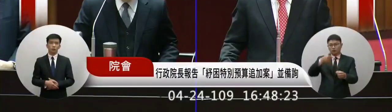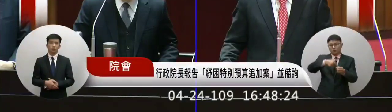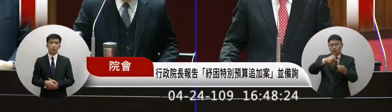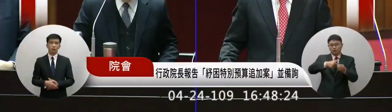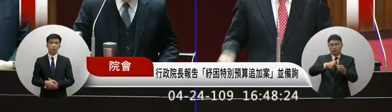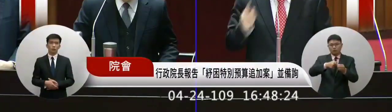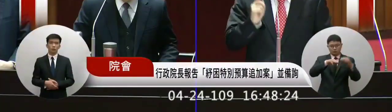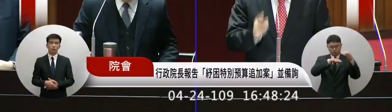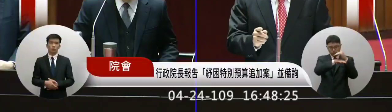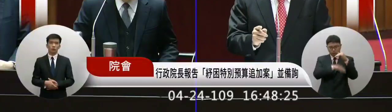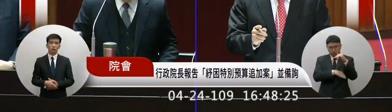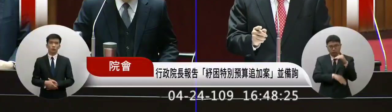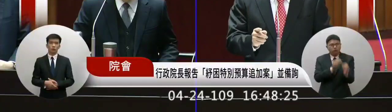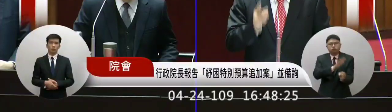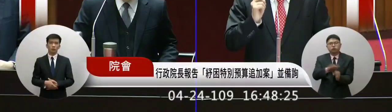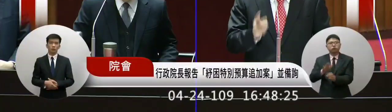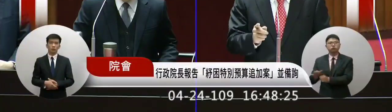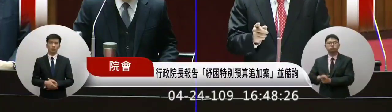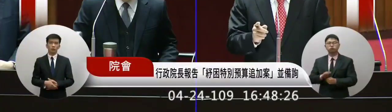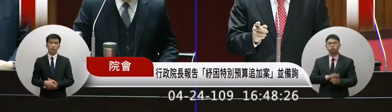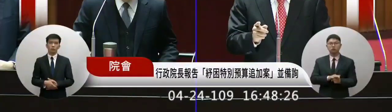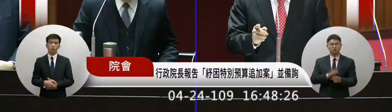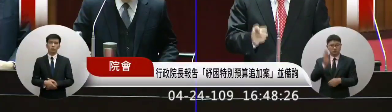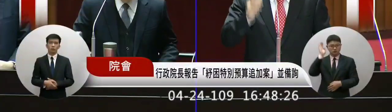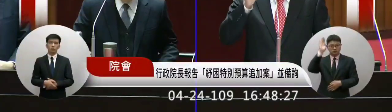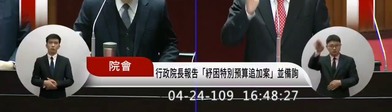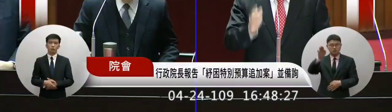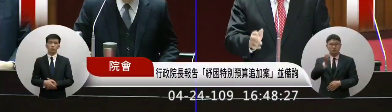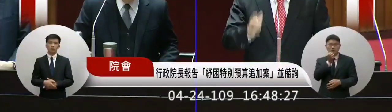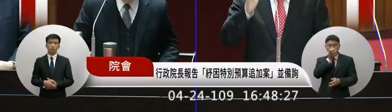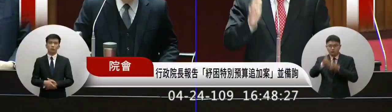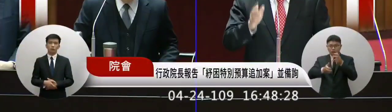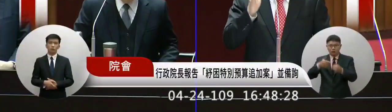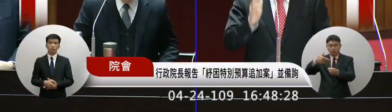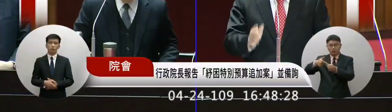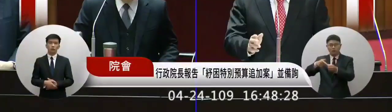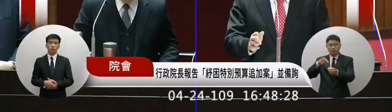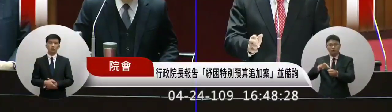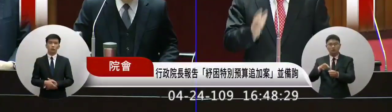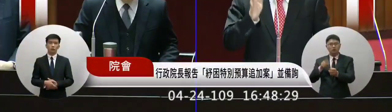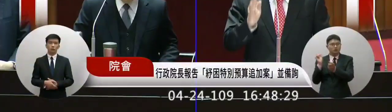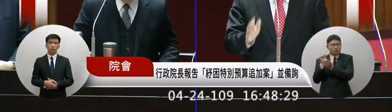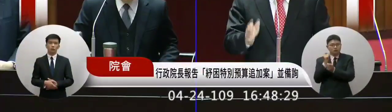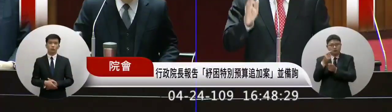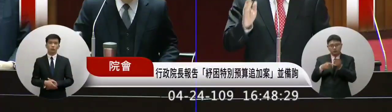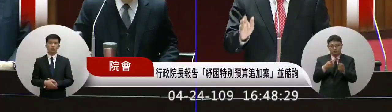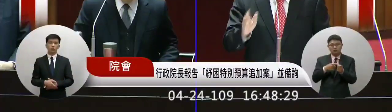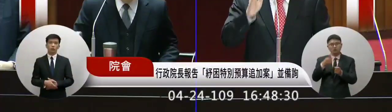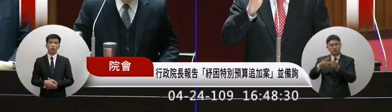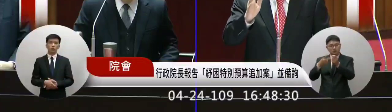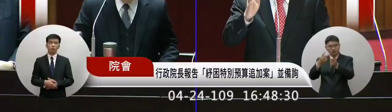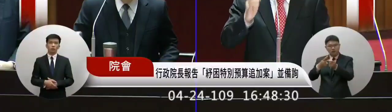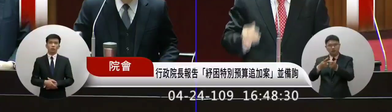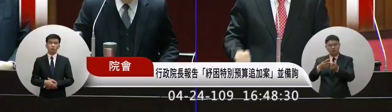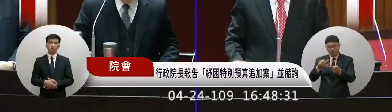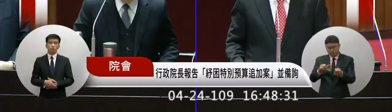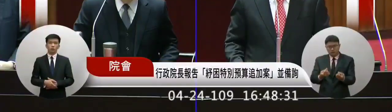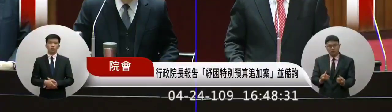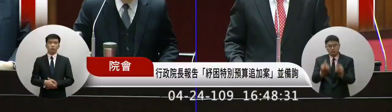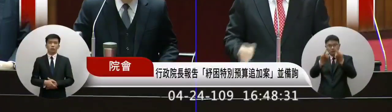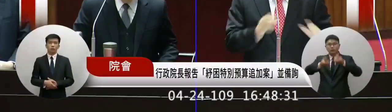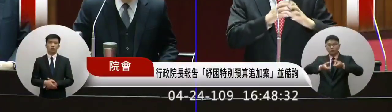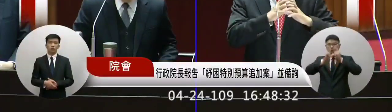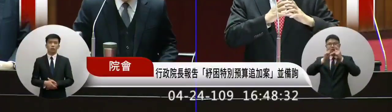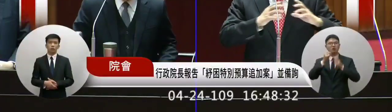满了，未来石油要在短期1年2年之内再恢复到原有水准是有困难